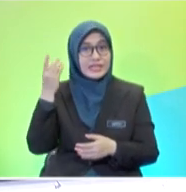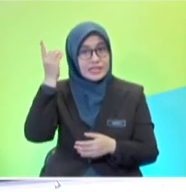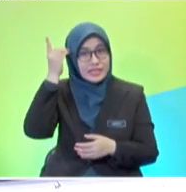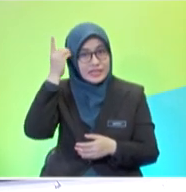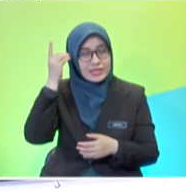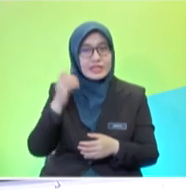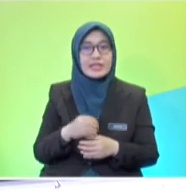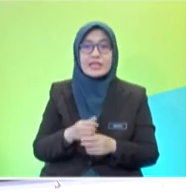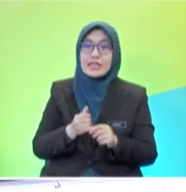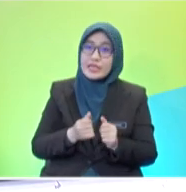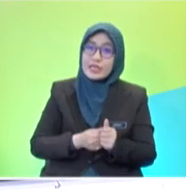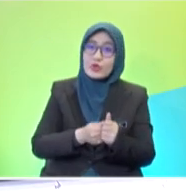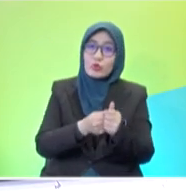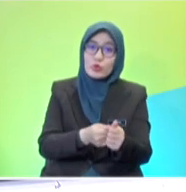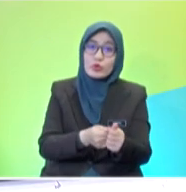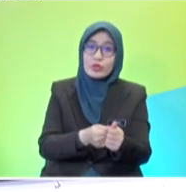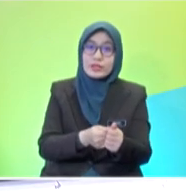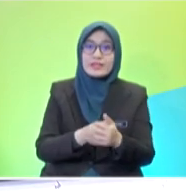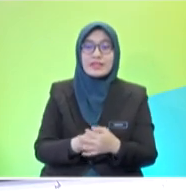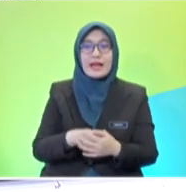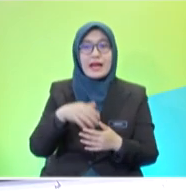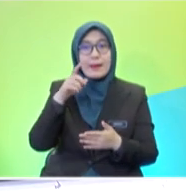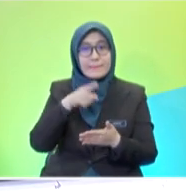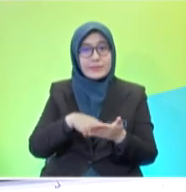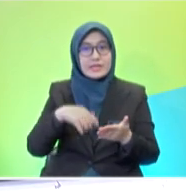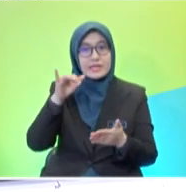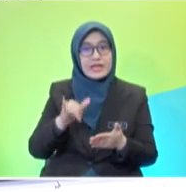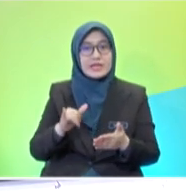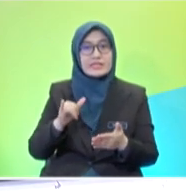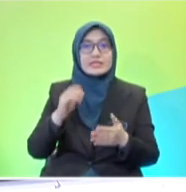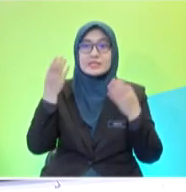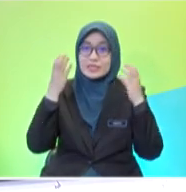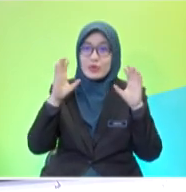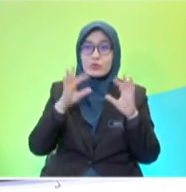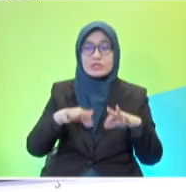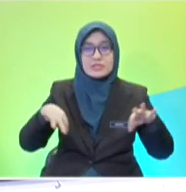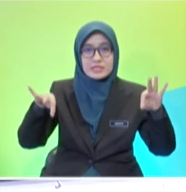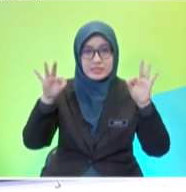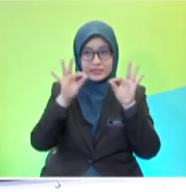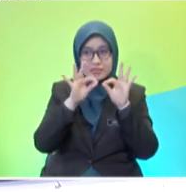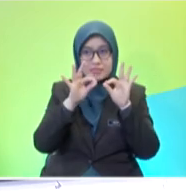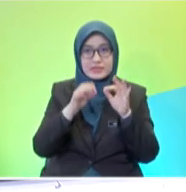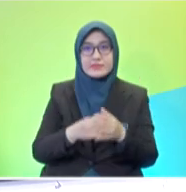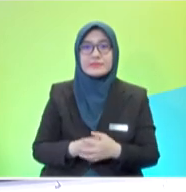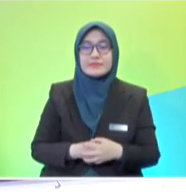dan kita lihat objek dalam cerita semakin berkurangan